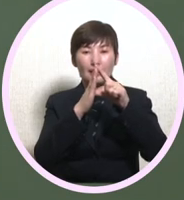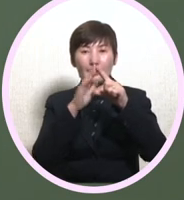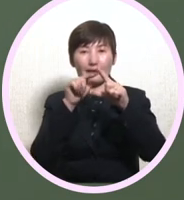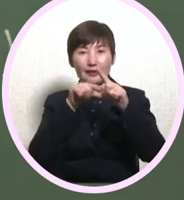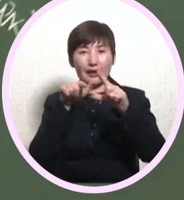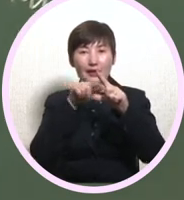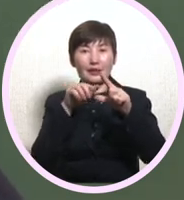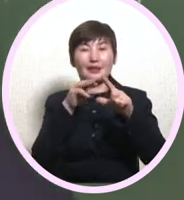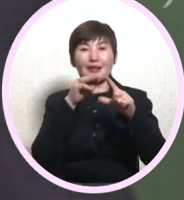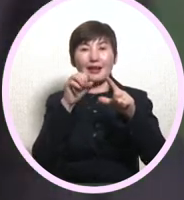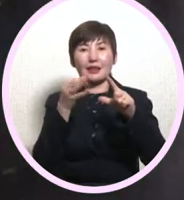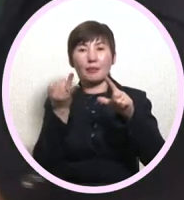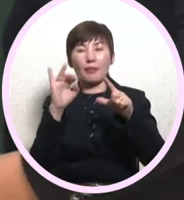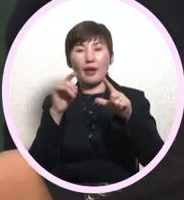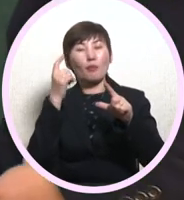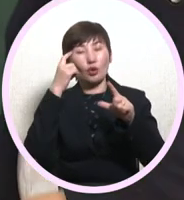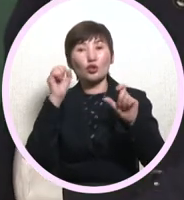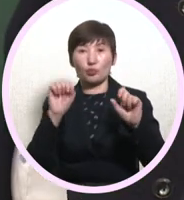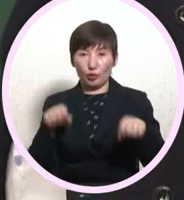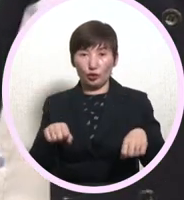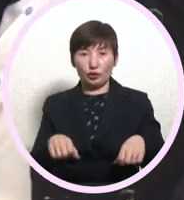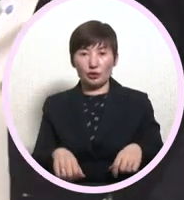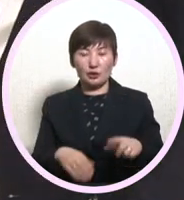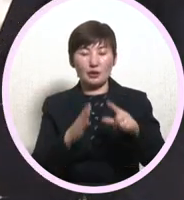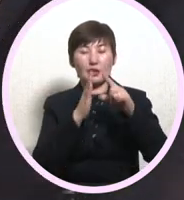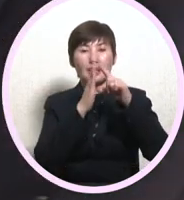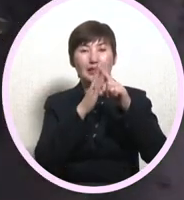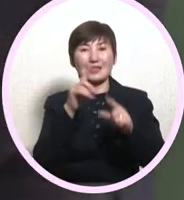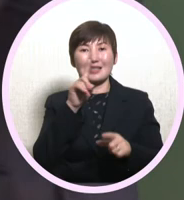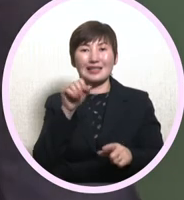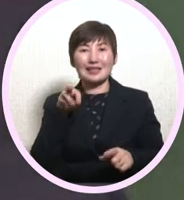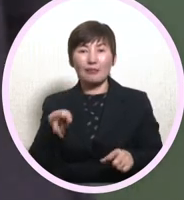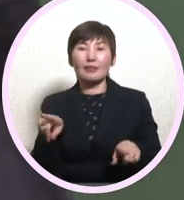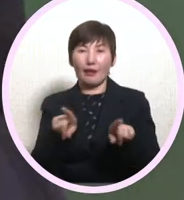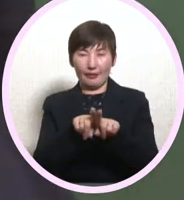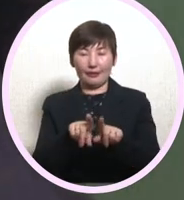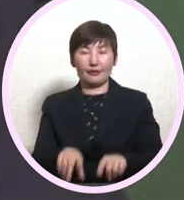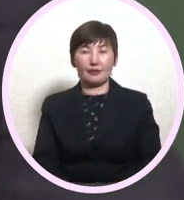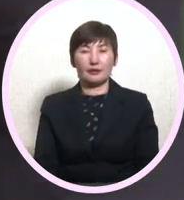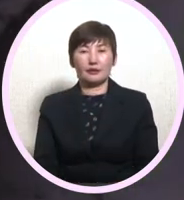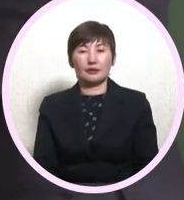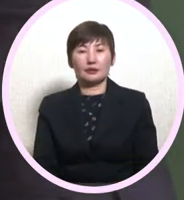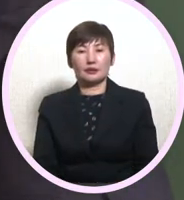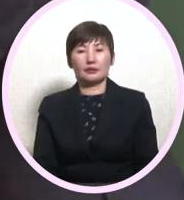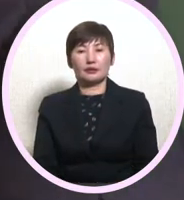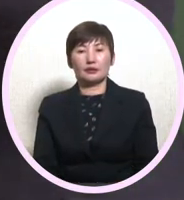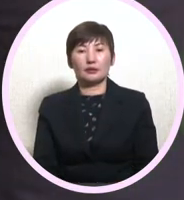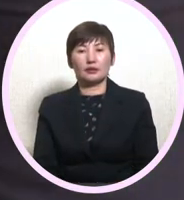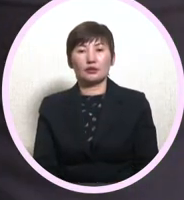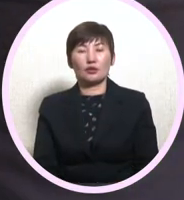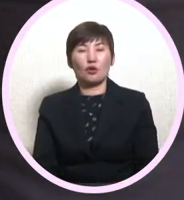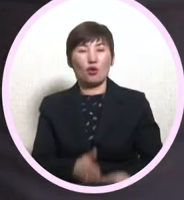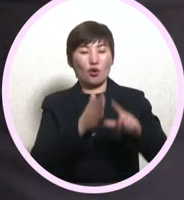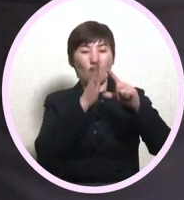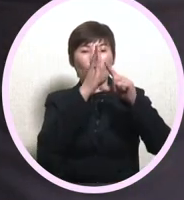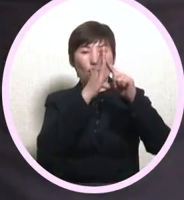хэдүүлээ. Эхний хэсгийг S1 гэчээ. Энэ бол манай дээр болохоор зам гэсэн утгыг хэлж байгаа. За тэгвэл энэ өндрийг нь бид